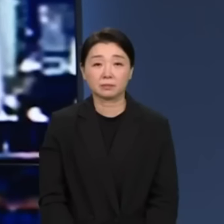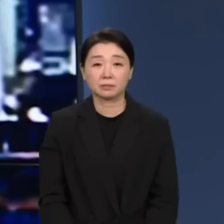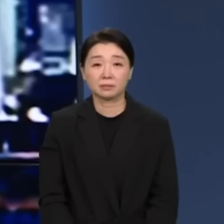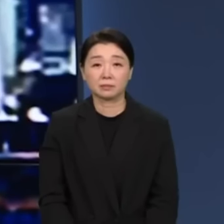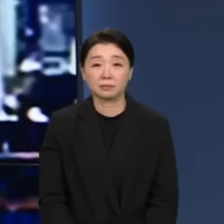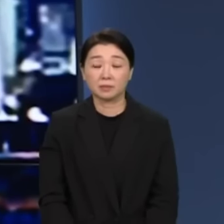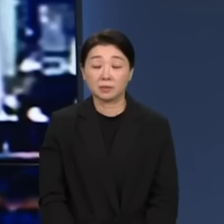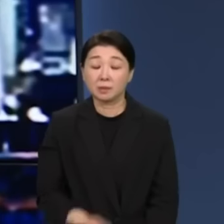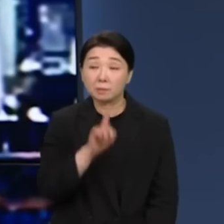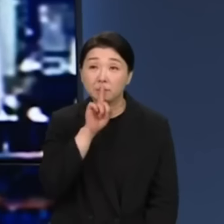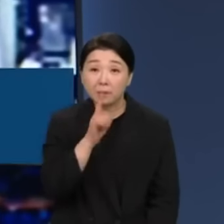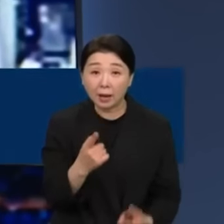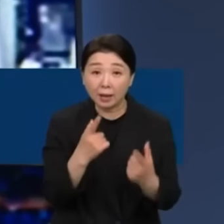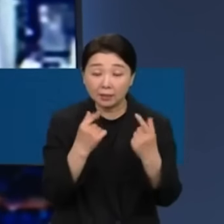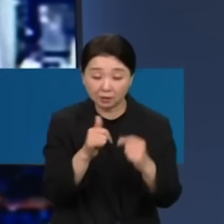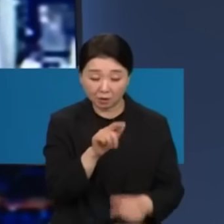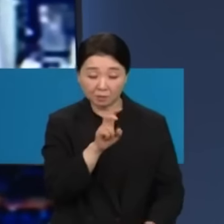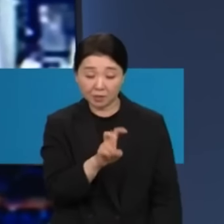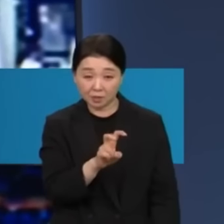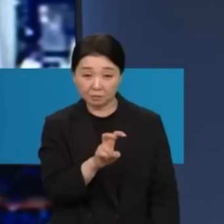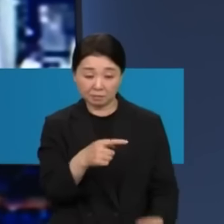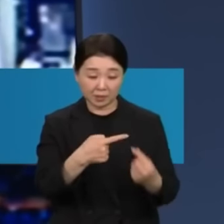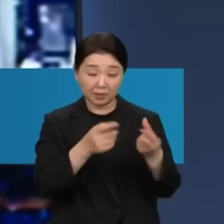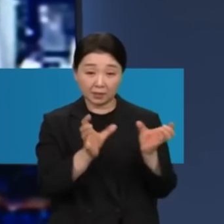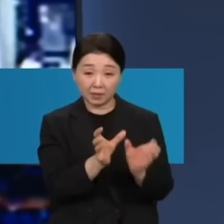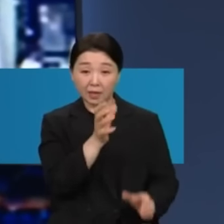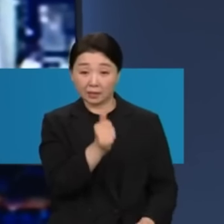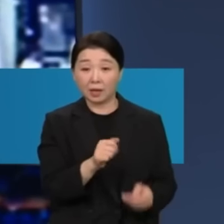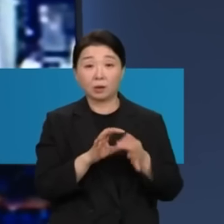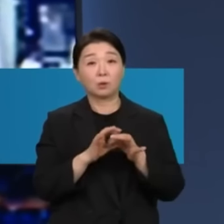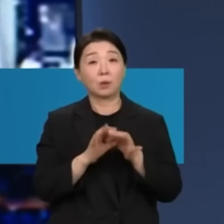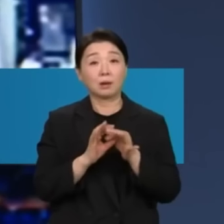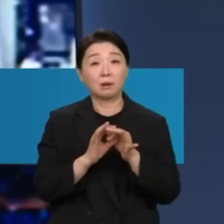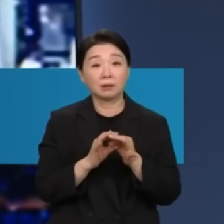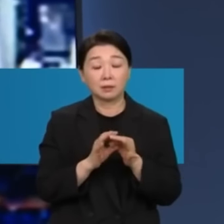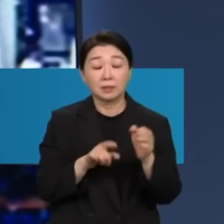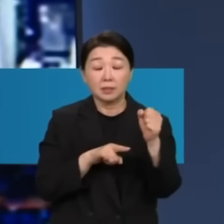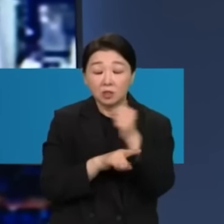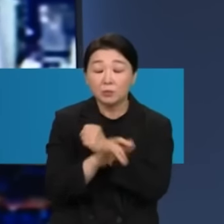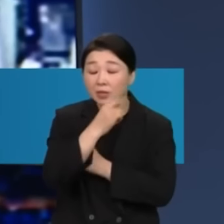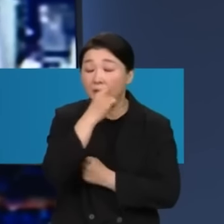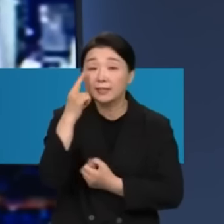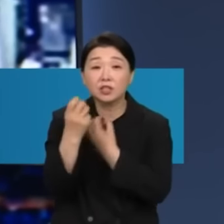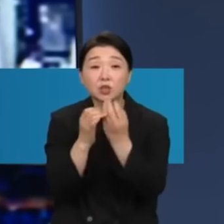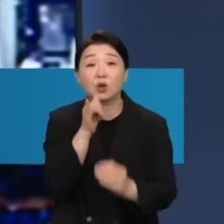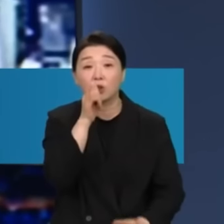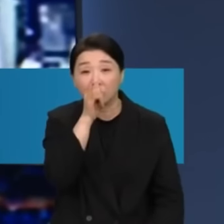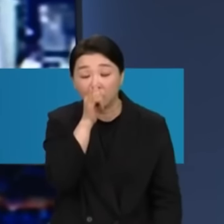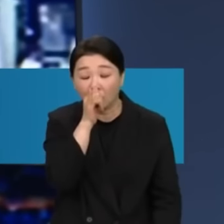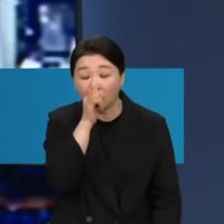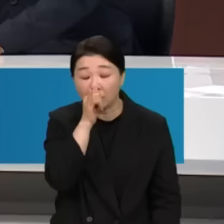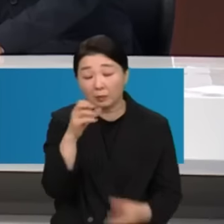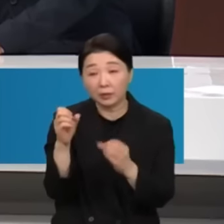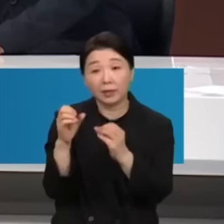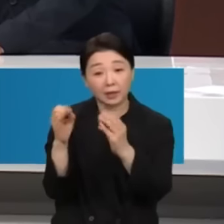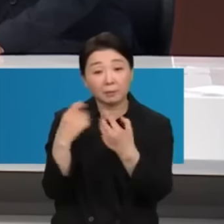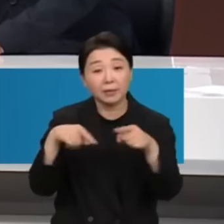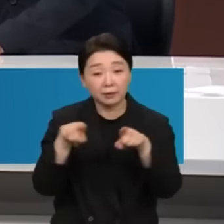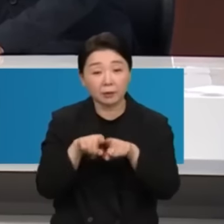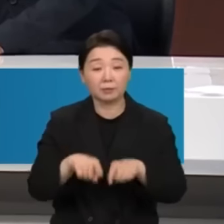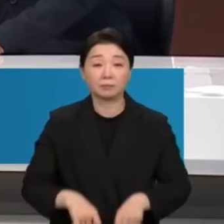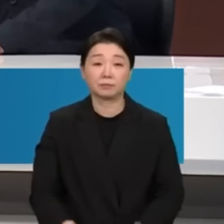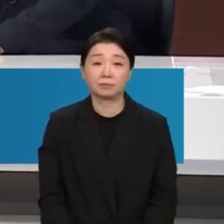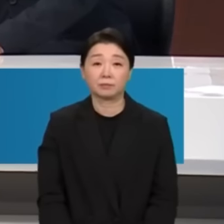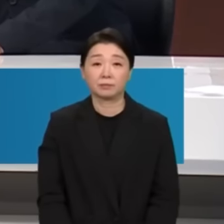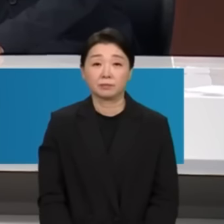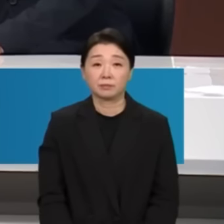조금 전 전해드린 이 임성근 전 해병대 1사단장과 관련해서도 의미 있는 증언이 나왔습니다. 이번에도 유선희 기자와 짚어보겠습니다. 자,